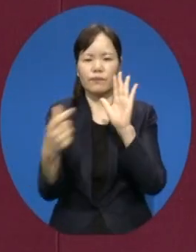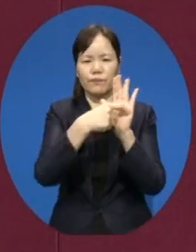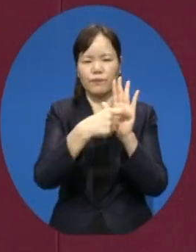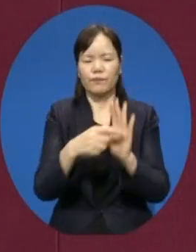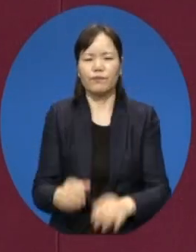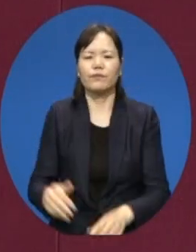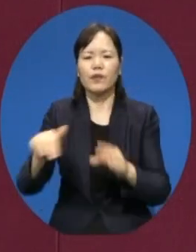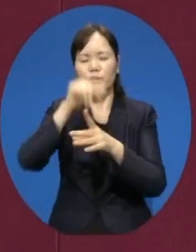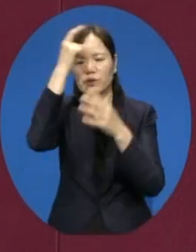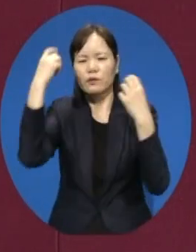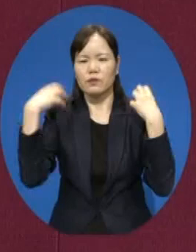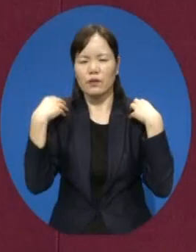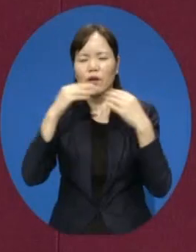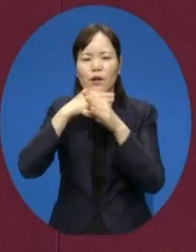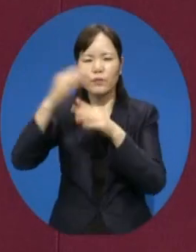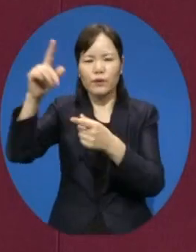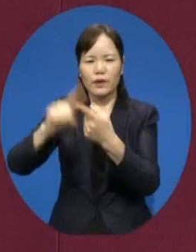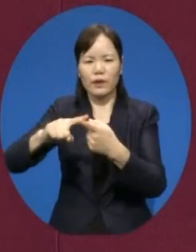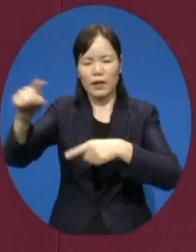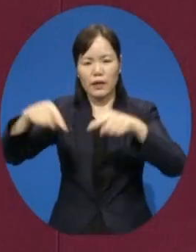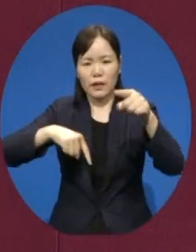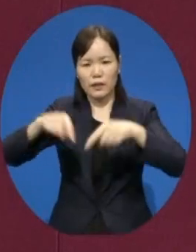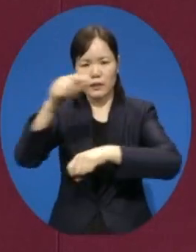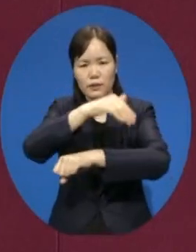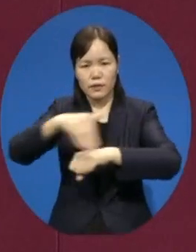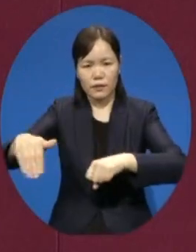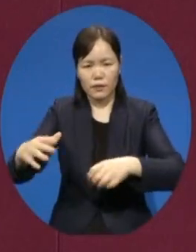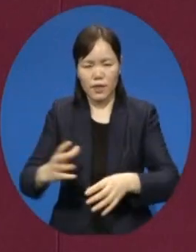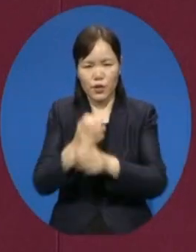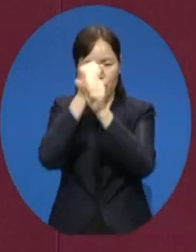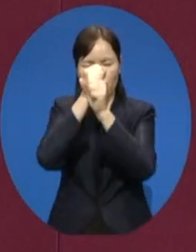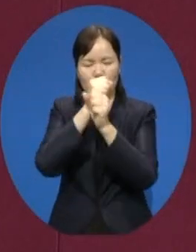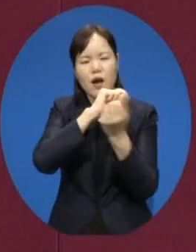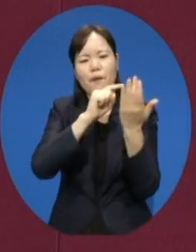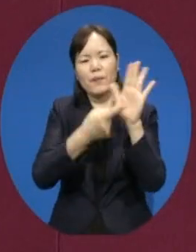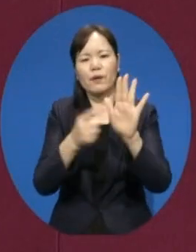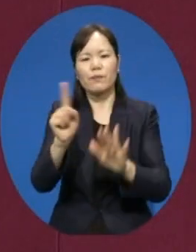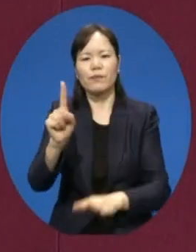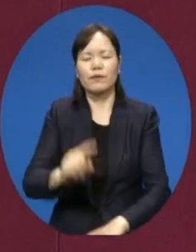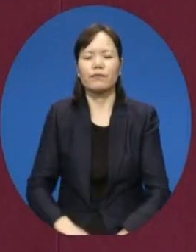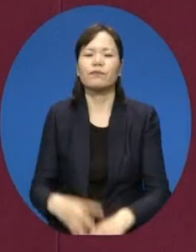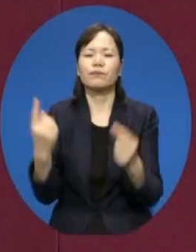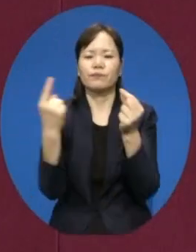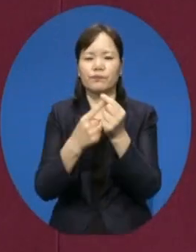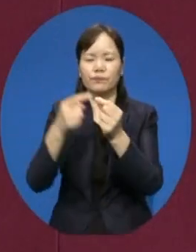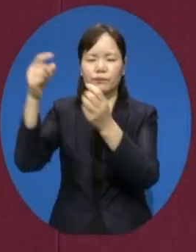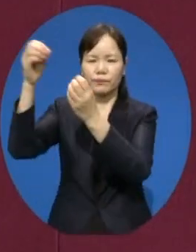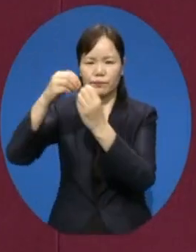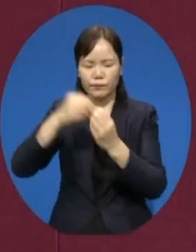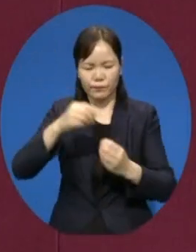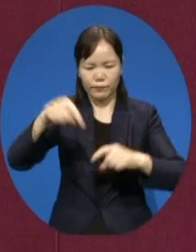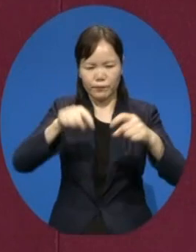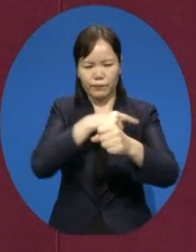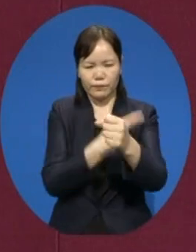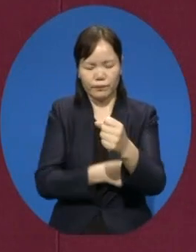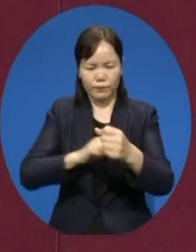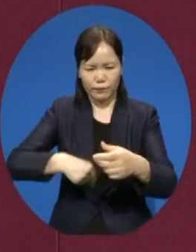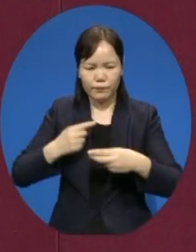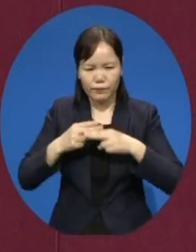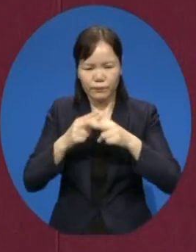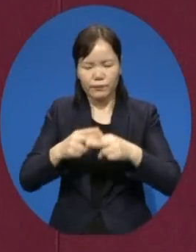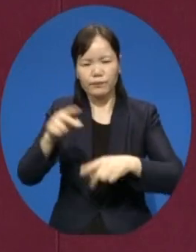문재인 정권의 대북 정책 요약하면 이렇습니다. 첫째, 세습 정권, 독재